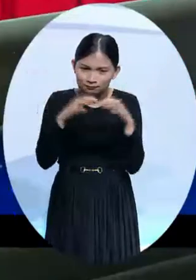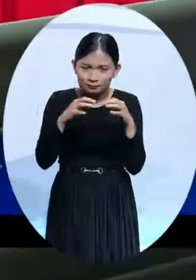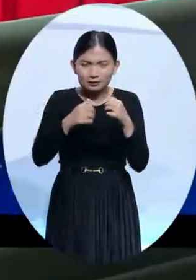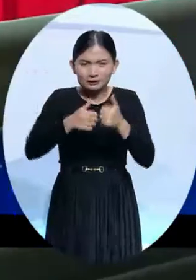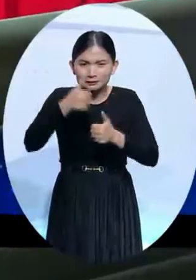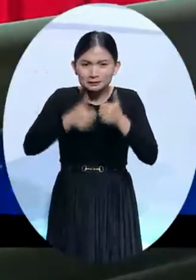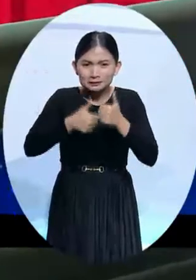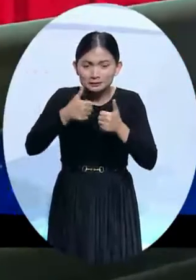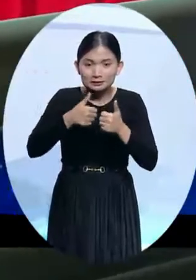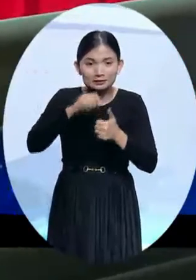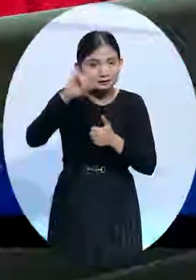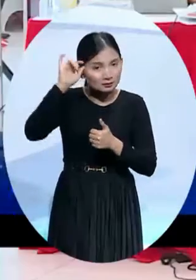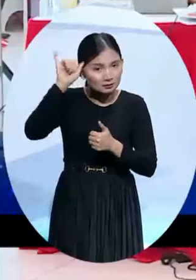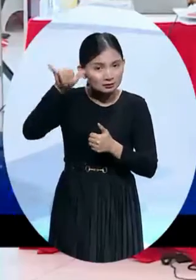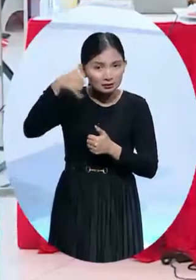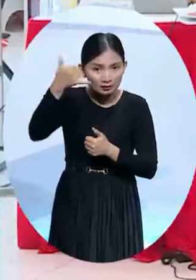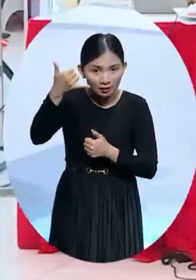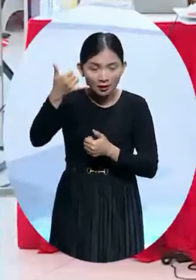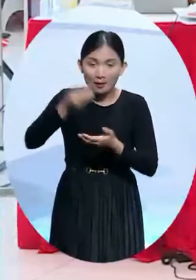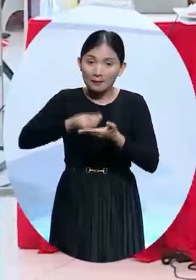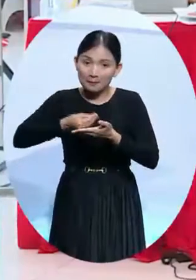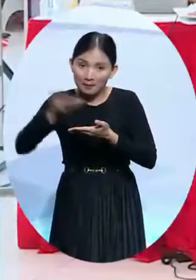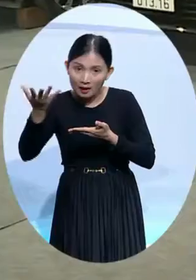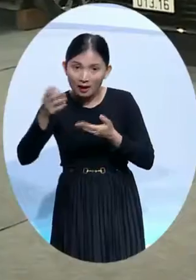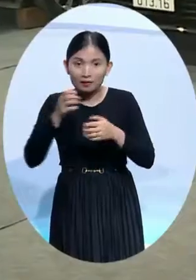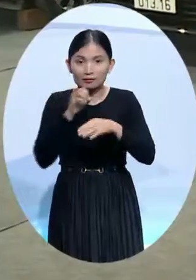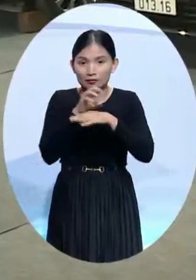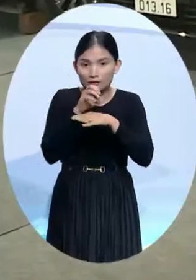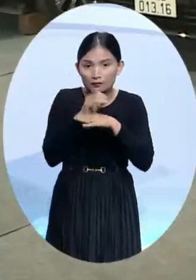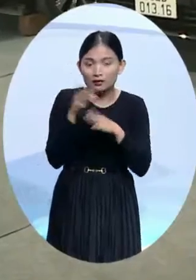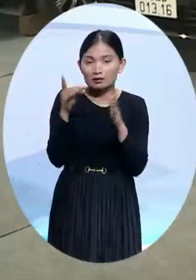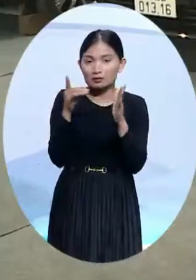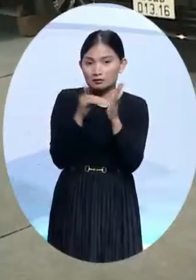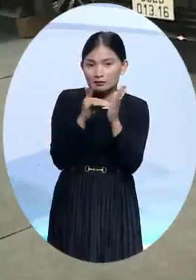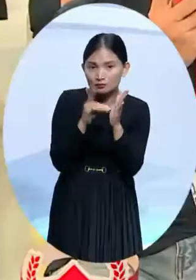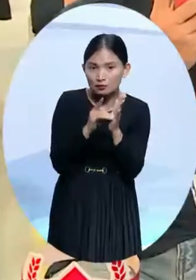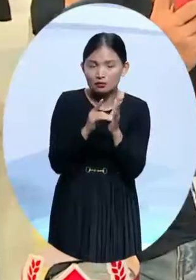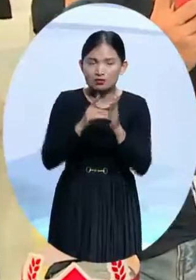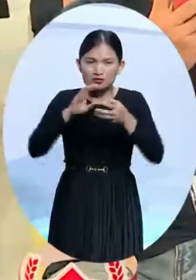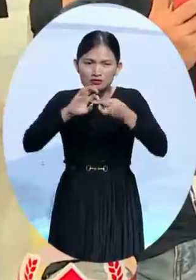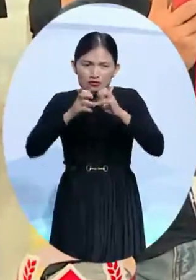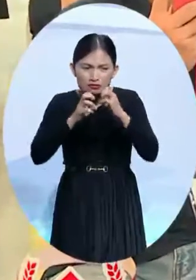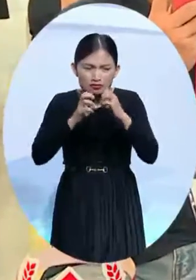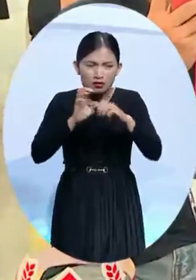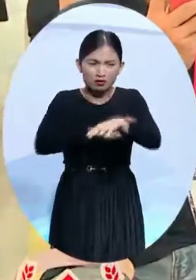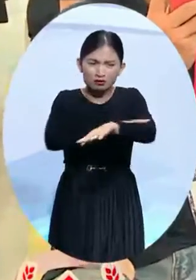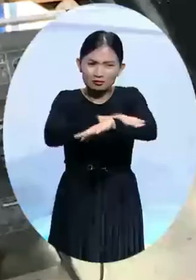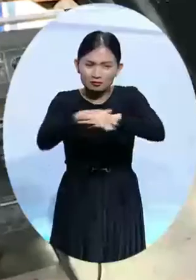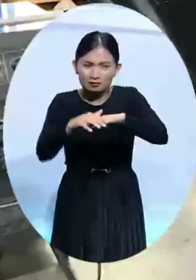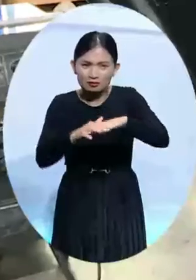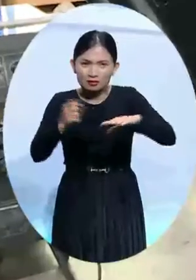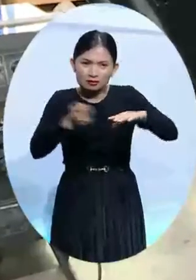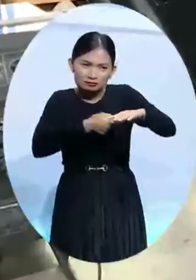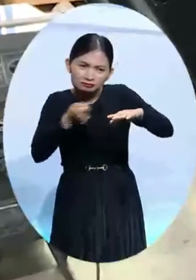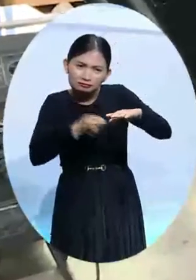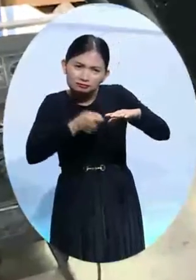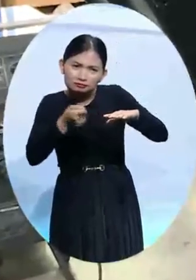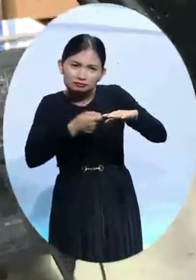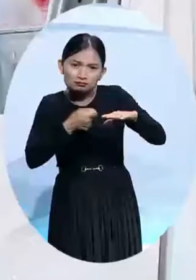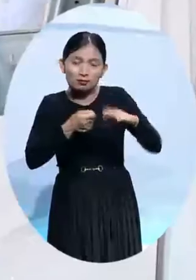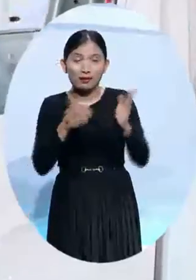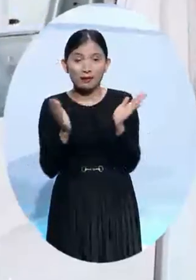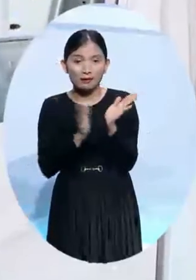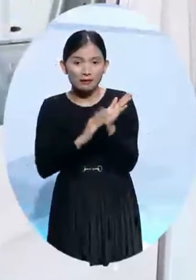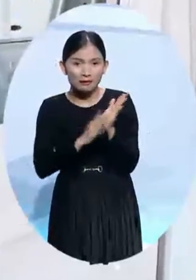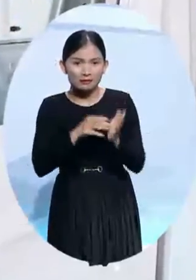bán hàng, cố vấn dịch vụ, chăm sóc khách hàng, sửa chữa chung, sửa chữa thân xe và sửa chữa sơn. Ngoài mục đích tôn vinh những nhân viên tuyến